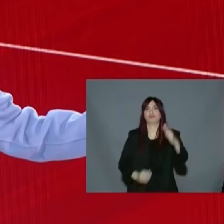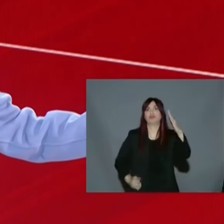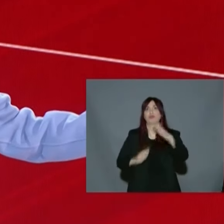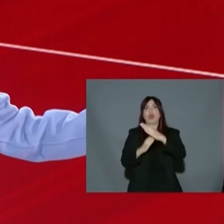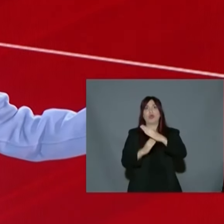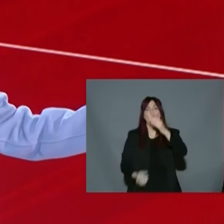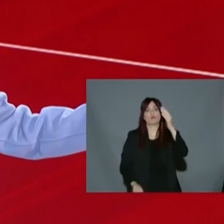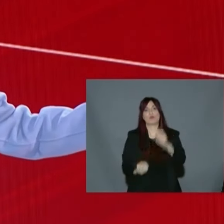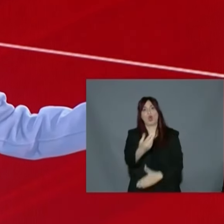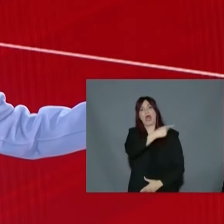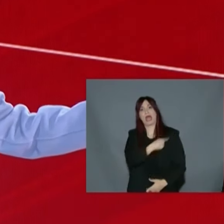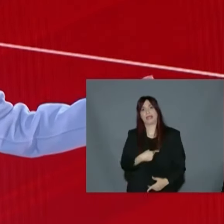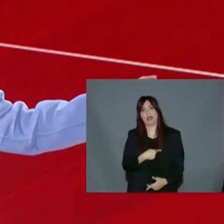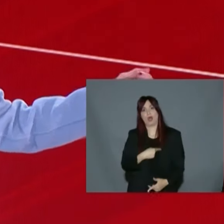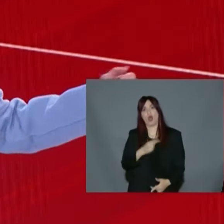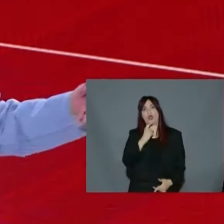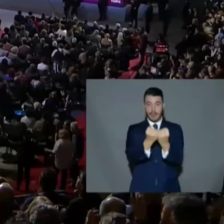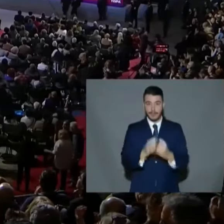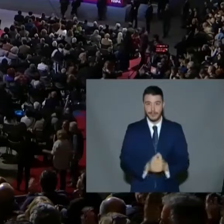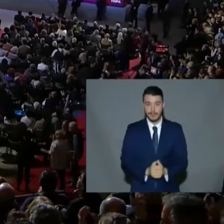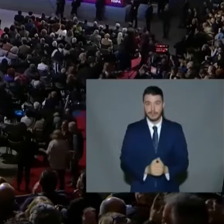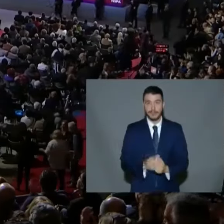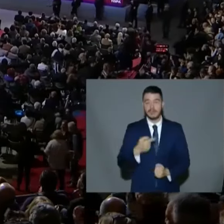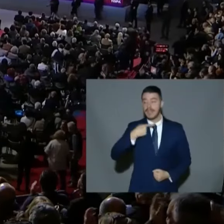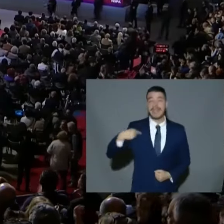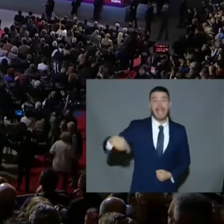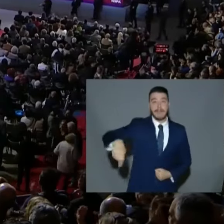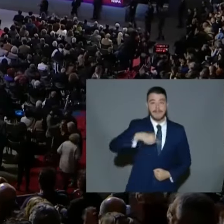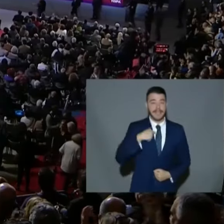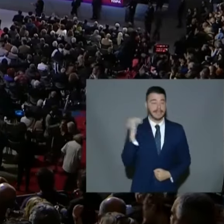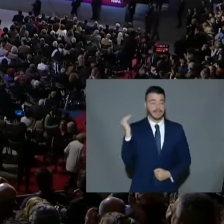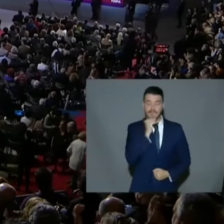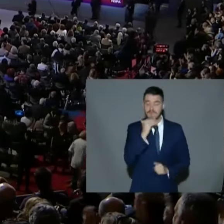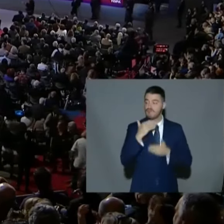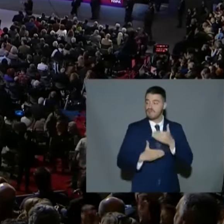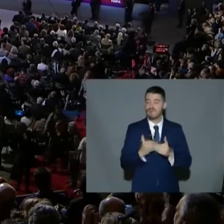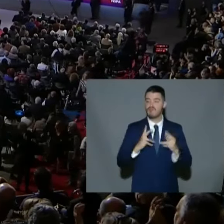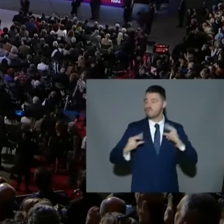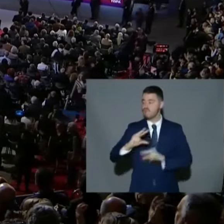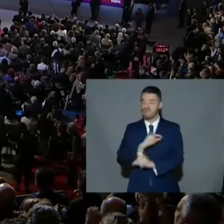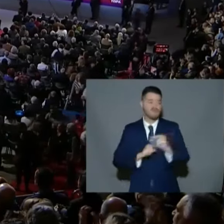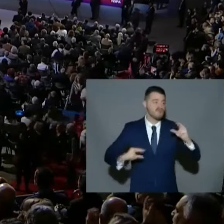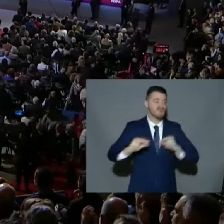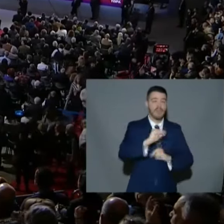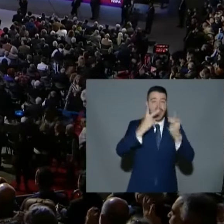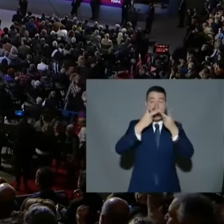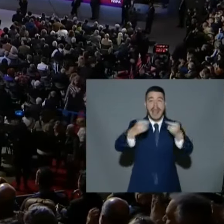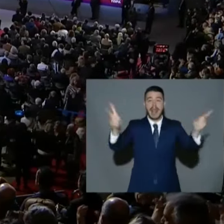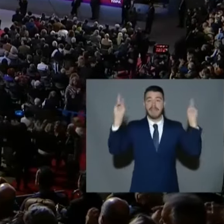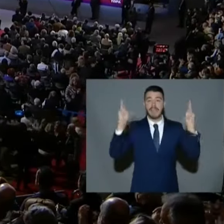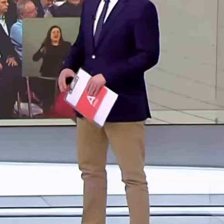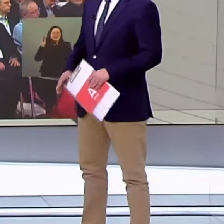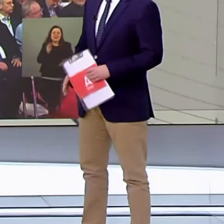ο Κασελάκης. Οι εργασίες του συνεδρίου ολοκληρώθηκαν νωρίς το μεσημέρι.